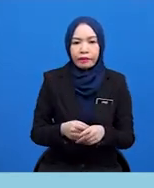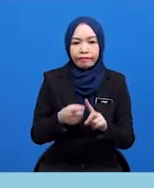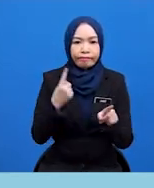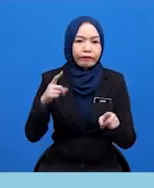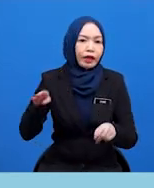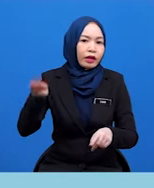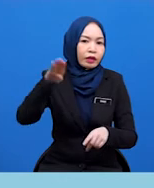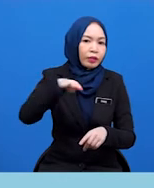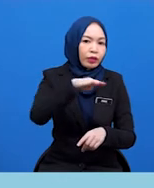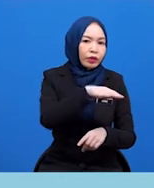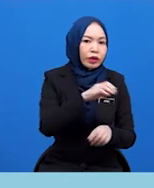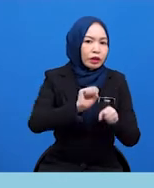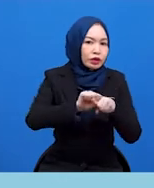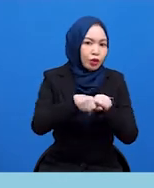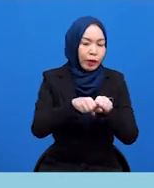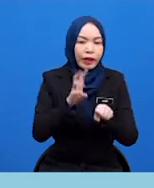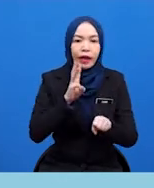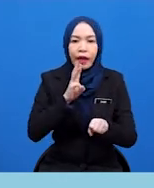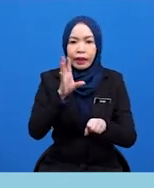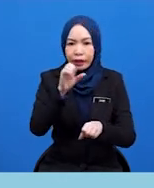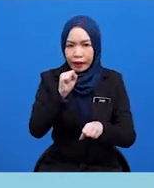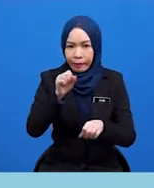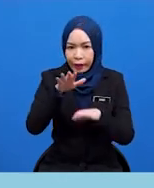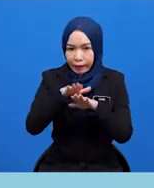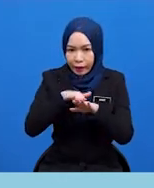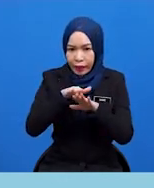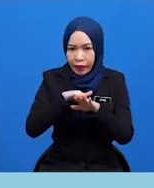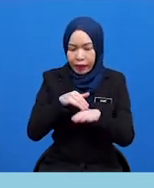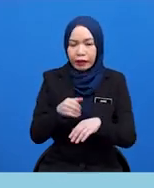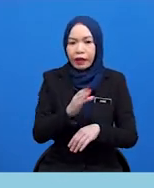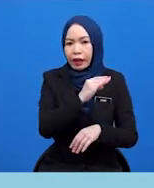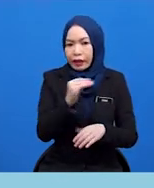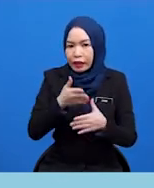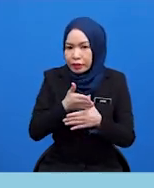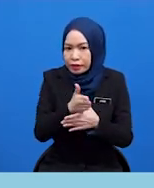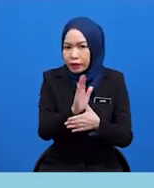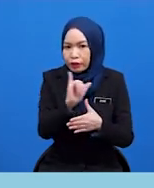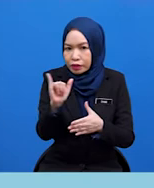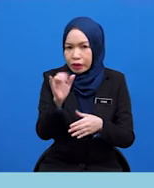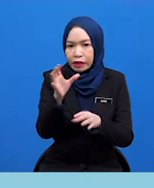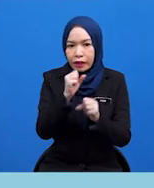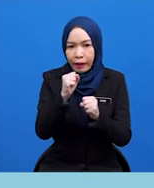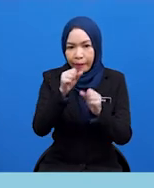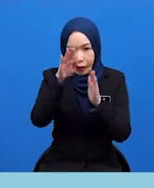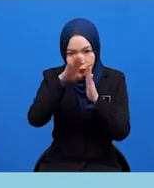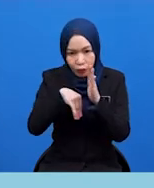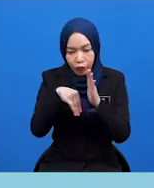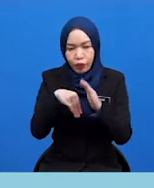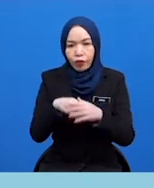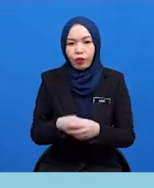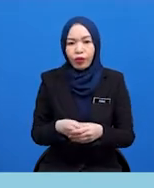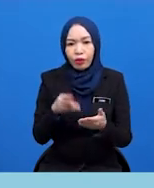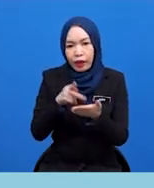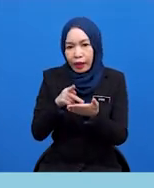air permukaan dapat diperlahankan dan seterusnya dapat mengurangkan kadar hakisan